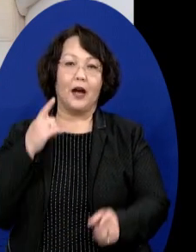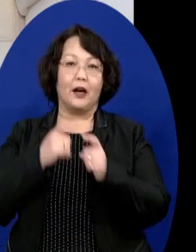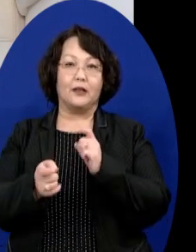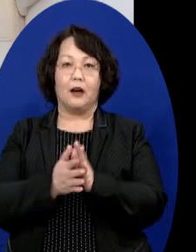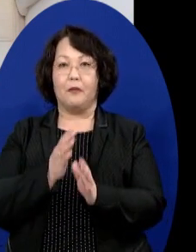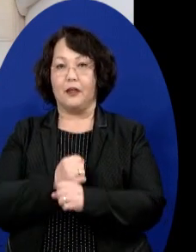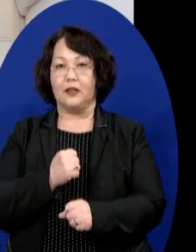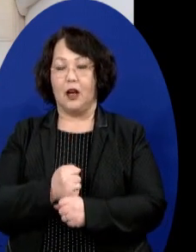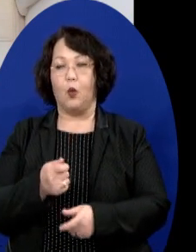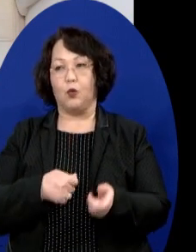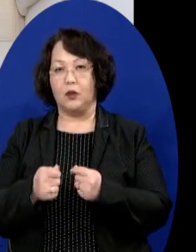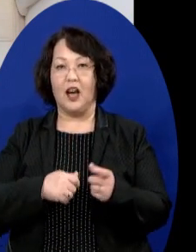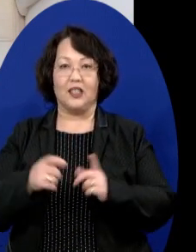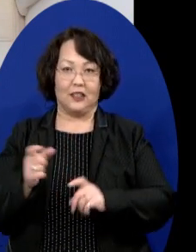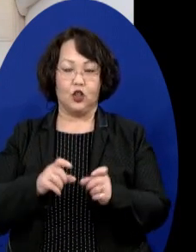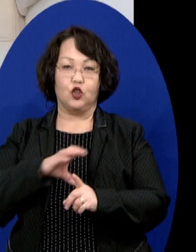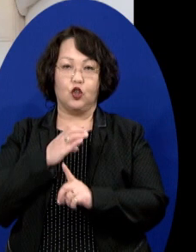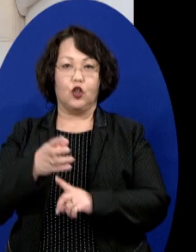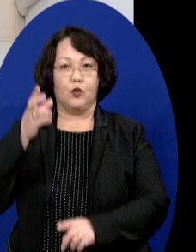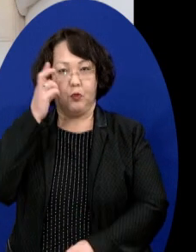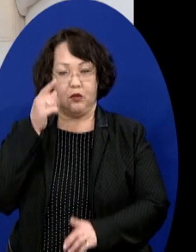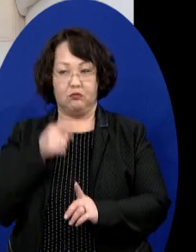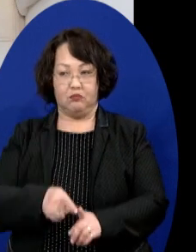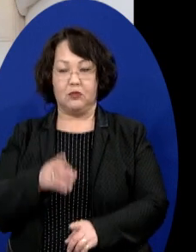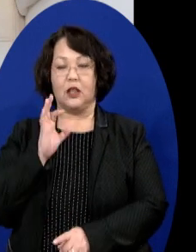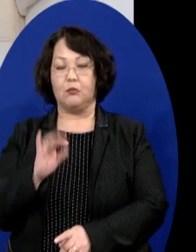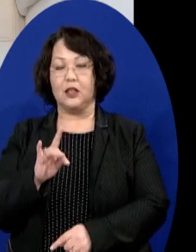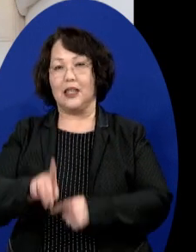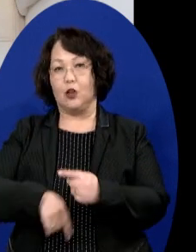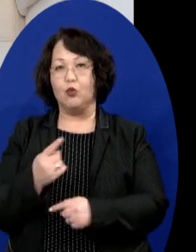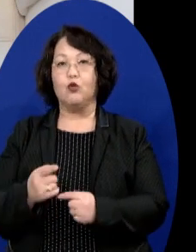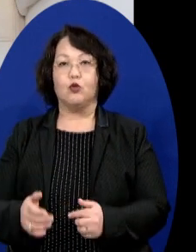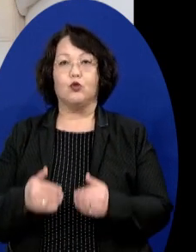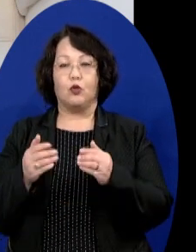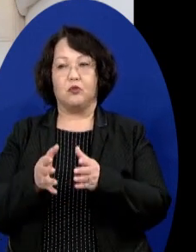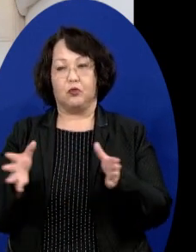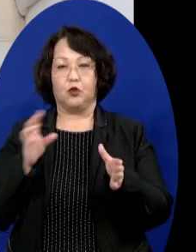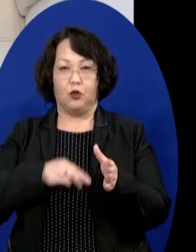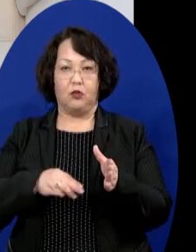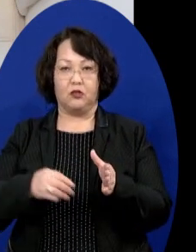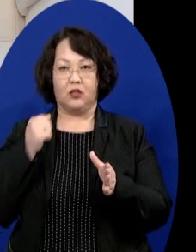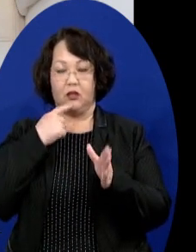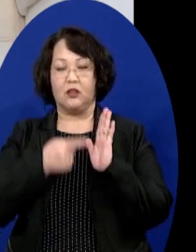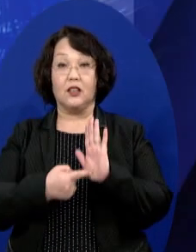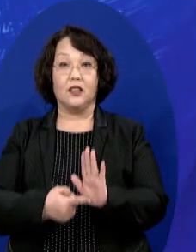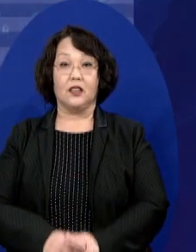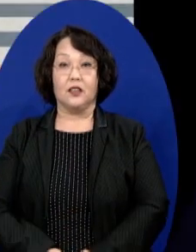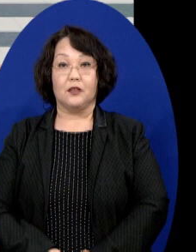ажиллагааг цаашид худалдаа, эдийн засаг, соёл, боловсролын салбарт өргөжүүлэн хөгжүүлэхийн төлөө ажиллахаан илэрхийлв.